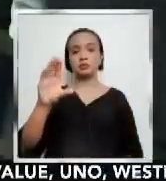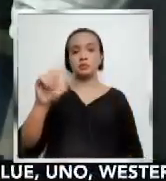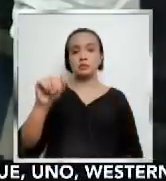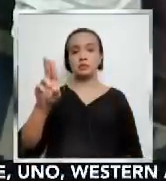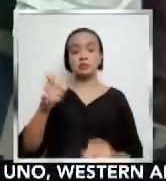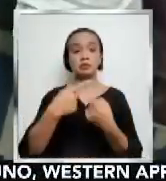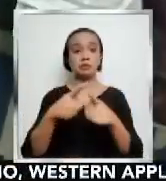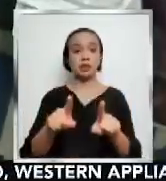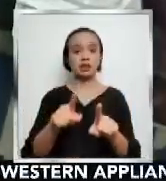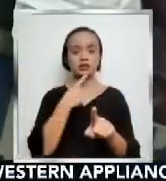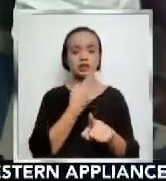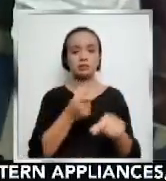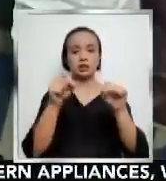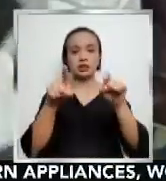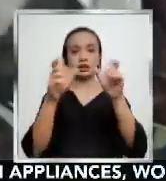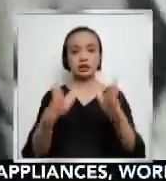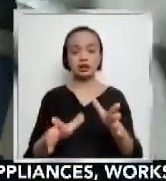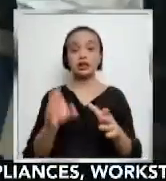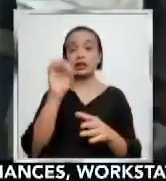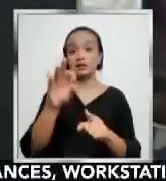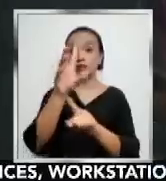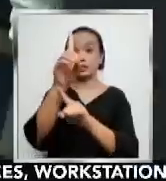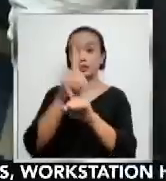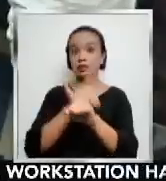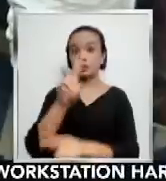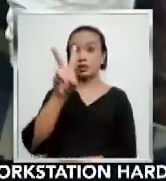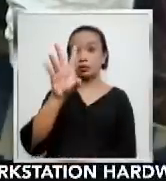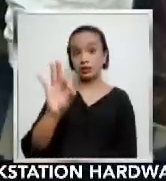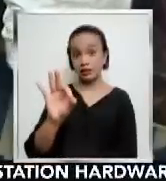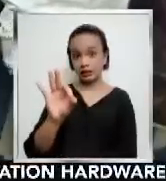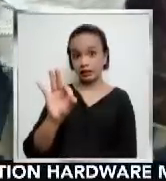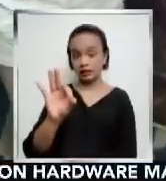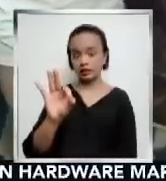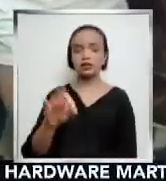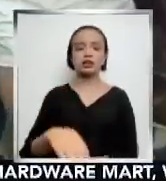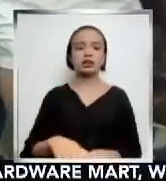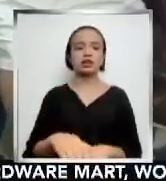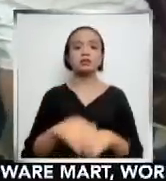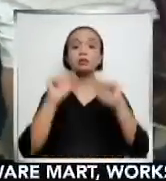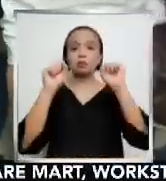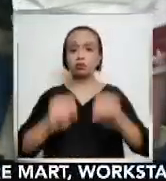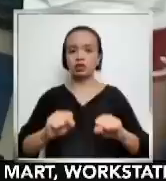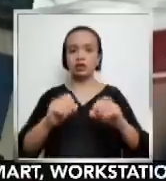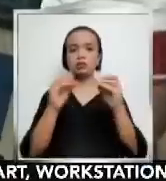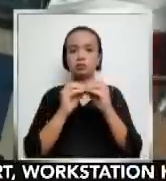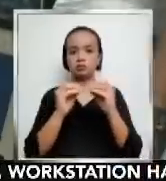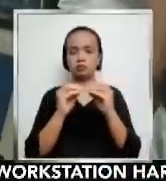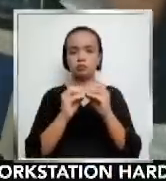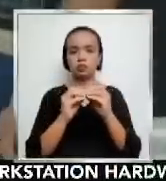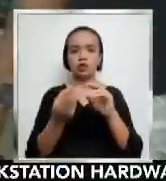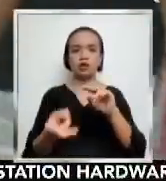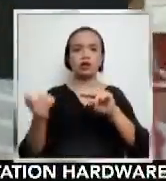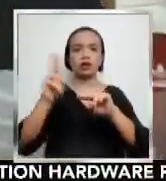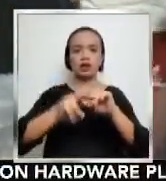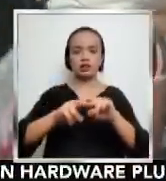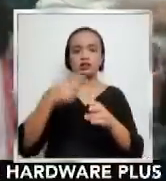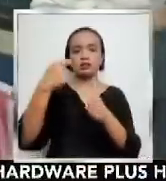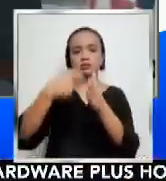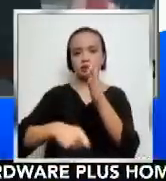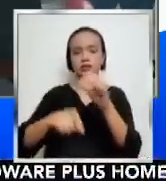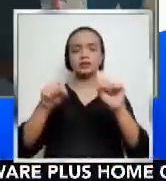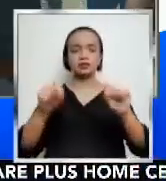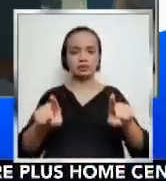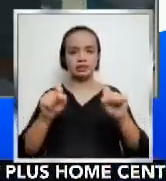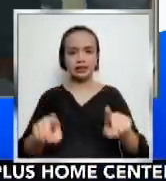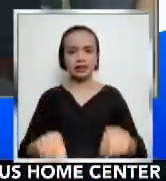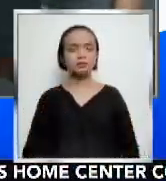daw na pagpatak ng December 29, mga ganong panahon, ay posibleng tumaas pa ang presyo ng kanilang mga paninda. Vicky?